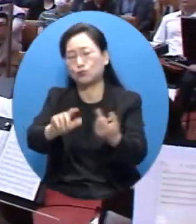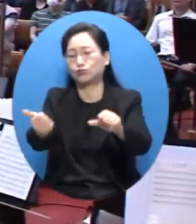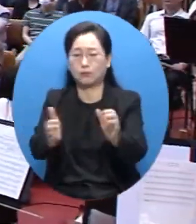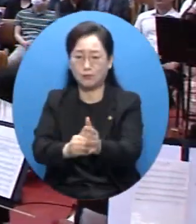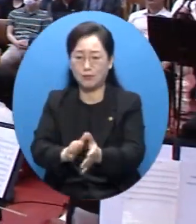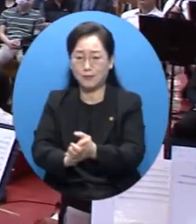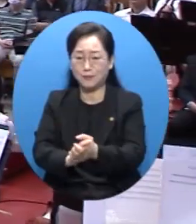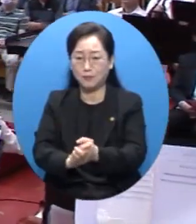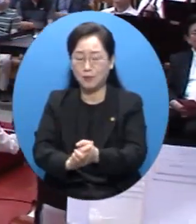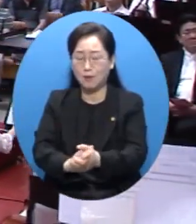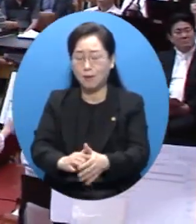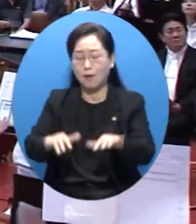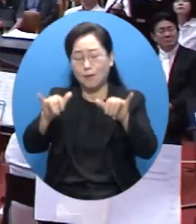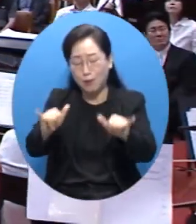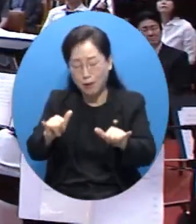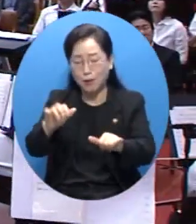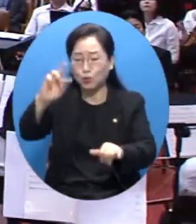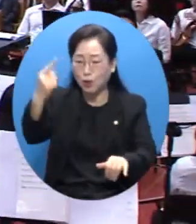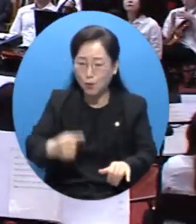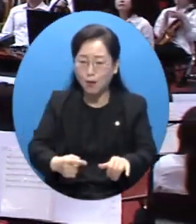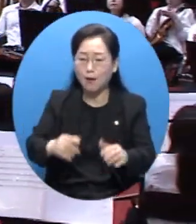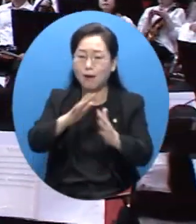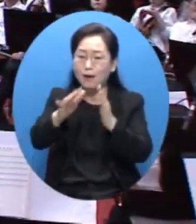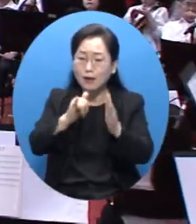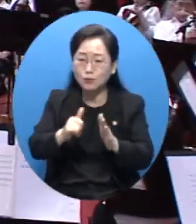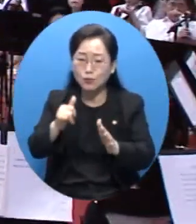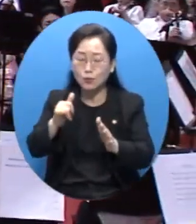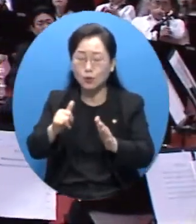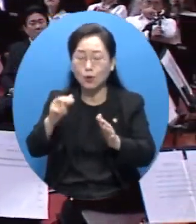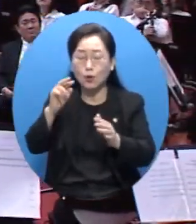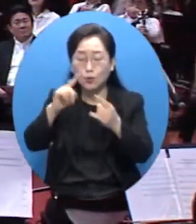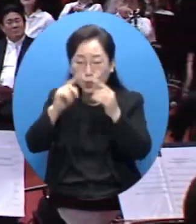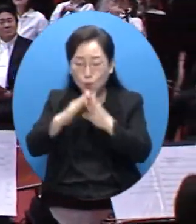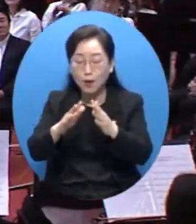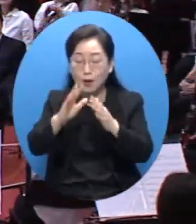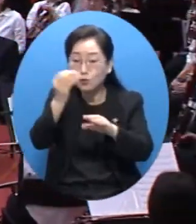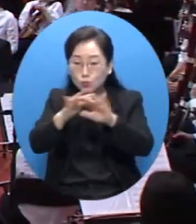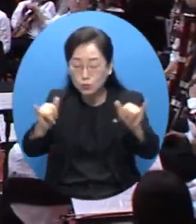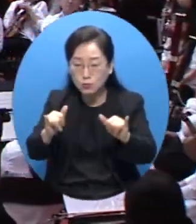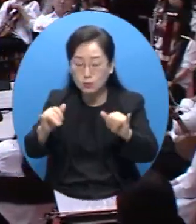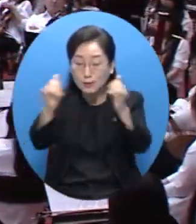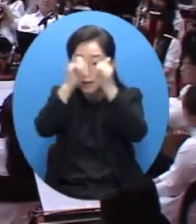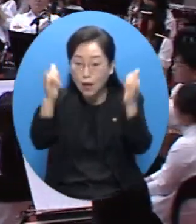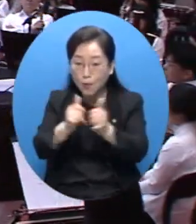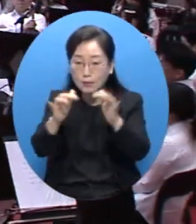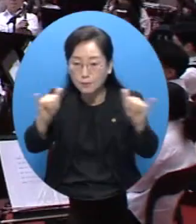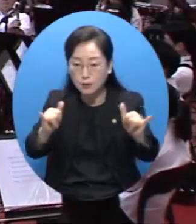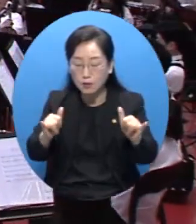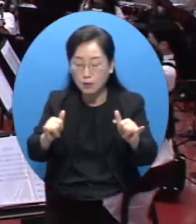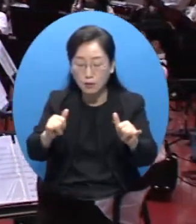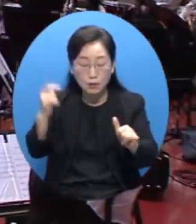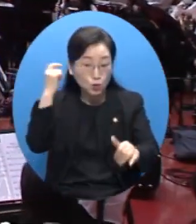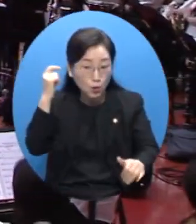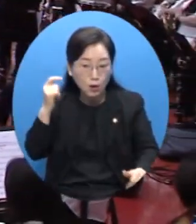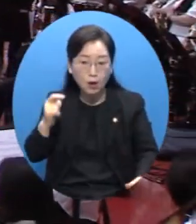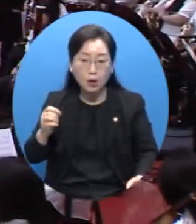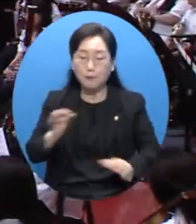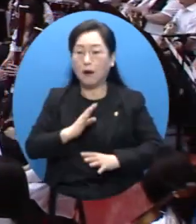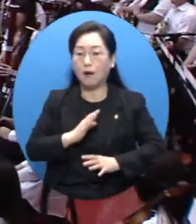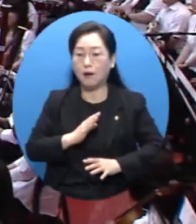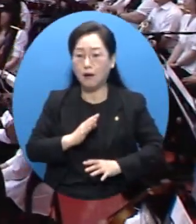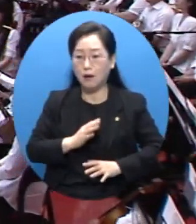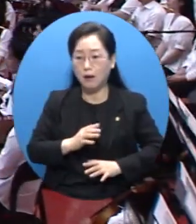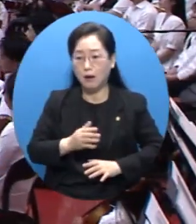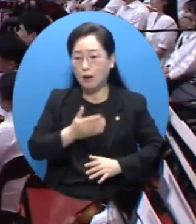기다리던 가족들, 교회 성도들, 그리고 수많은 미국 사람들이 큰 충격을 받았습니다. 이 끔찍한 비극을 미국 언론은 이 무슨